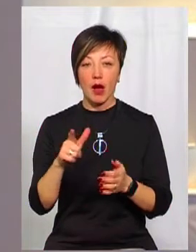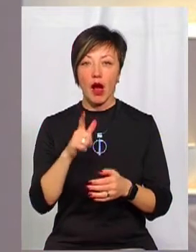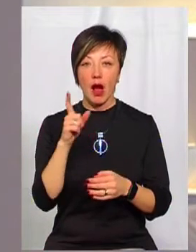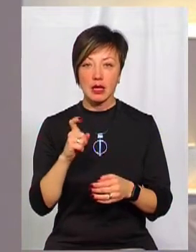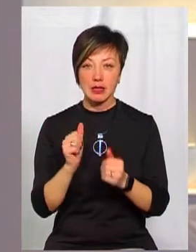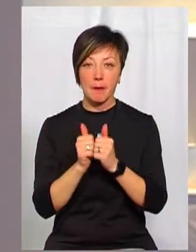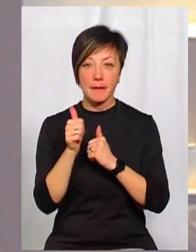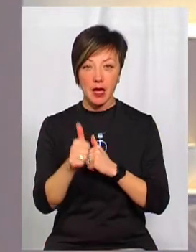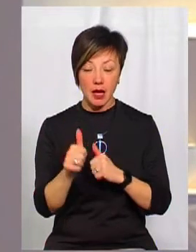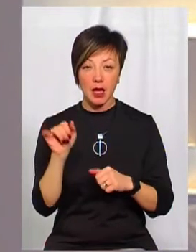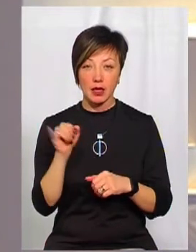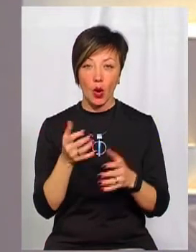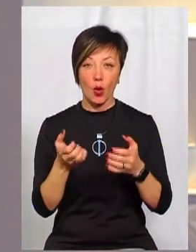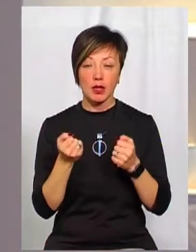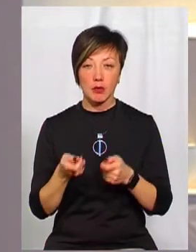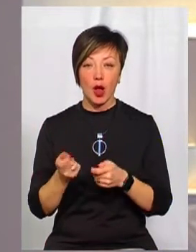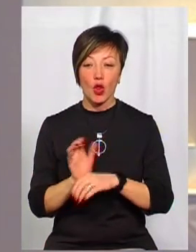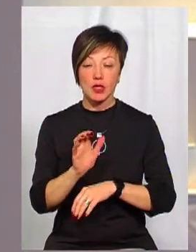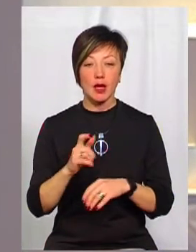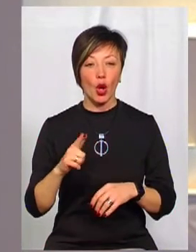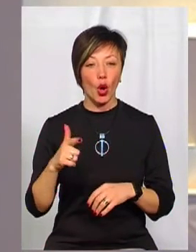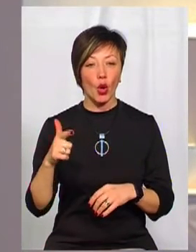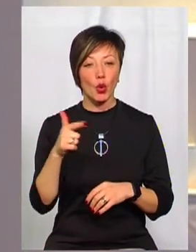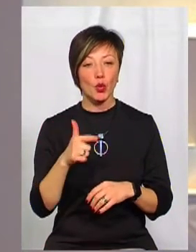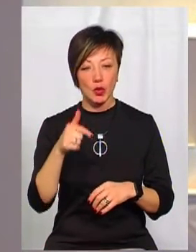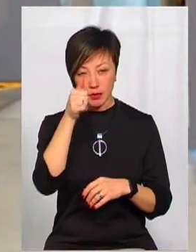за доставку. І за грудень